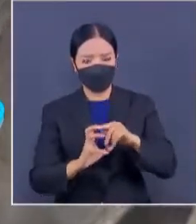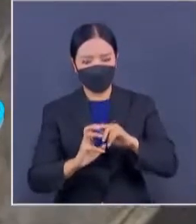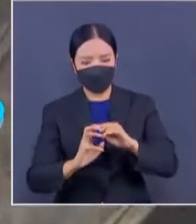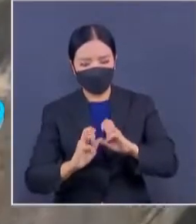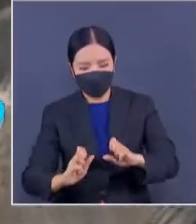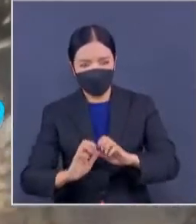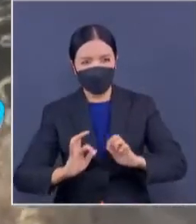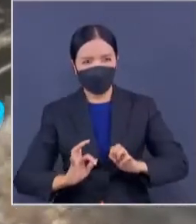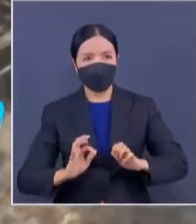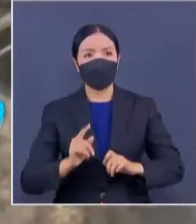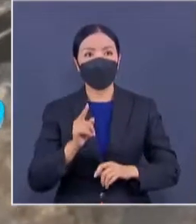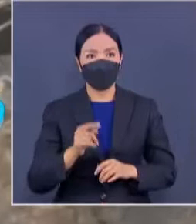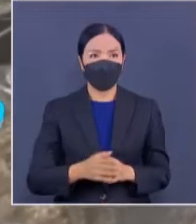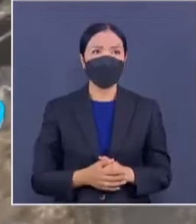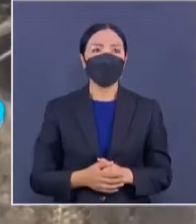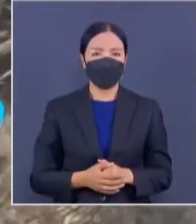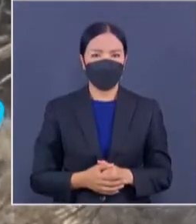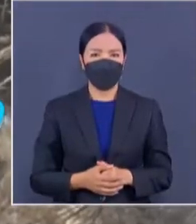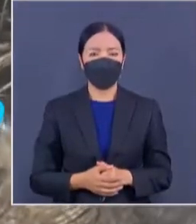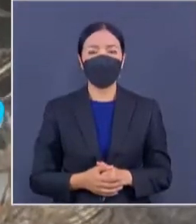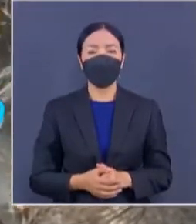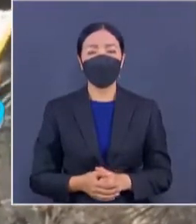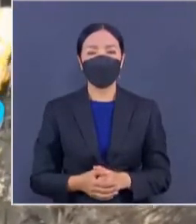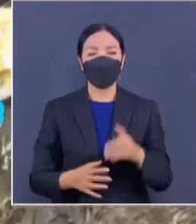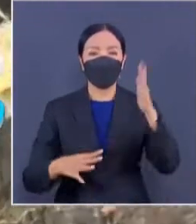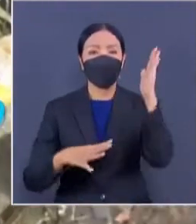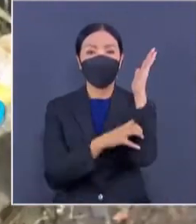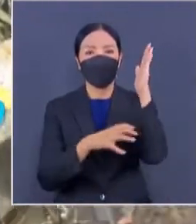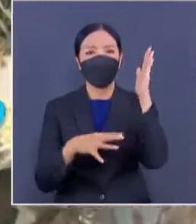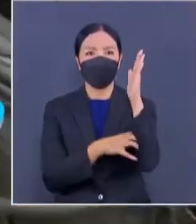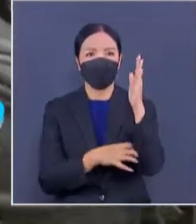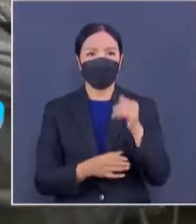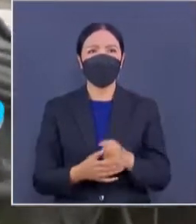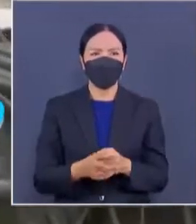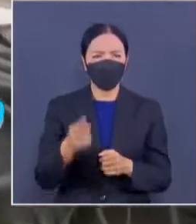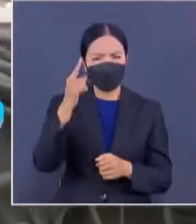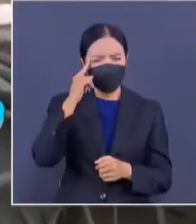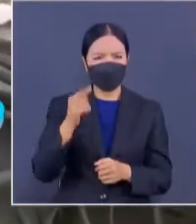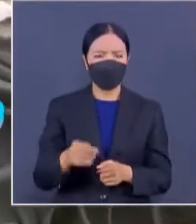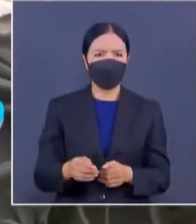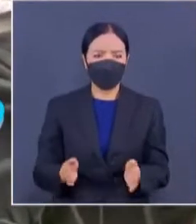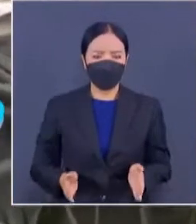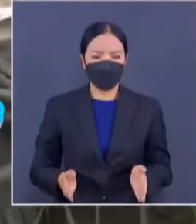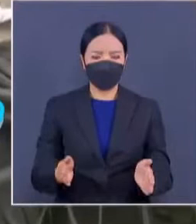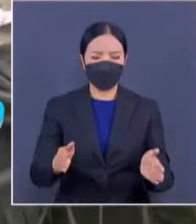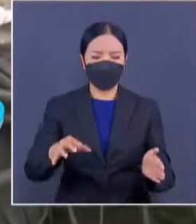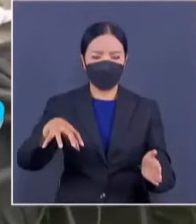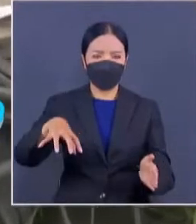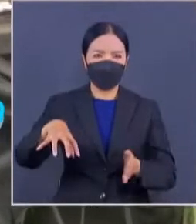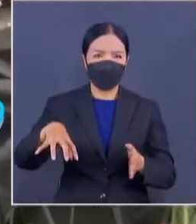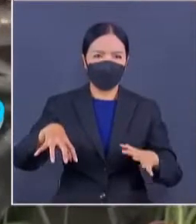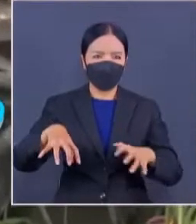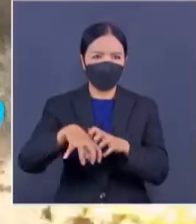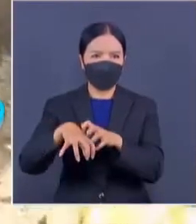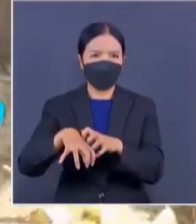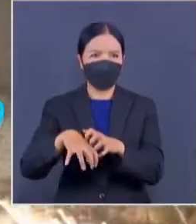โดยระบุว่าอาจเกิดจากการกระแทกจากการพุ่งชนขอบเกาะกลางถนนและแท่งเบรีเออร์เสาไฟฟ้าส่องสว่างป้ายสัญญ